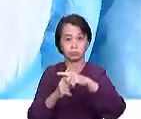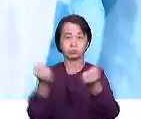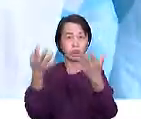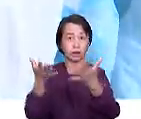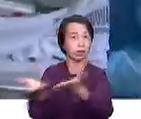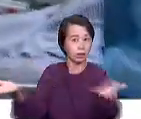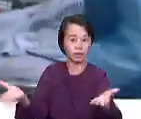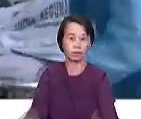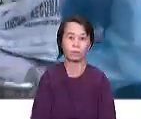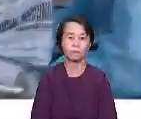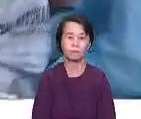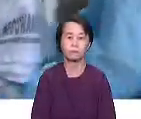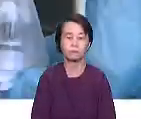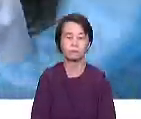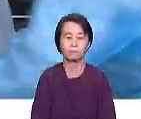ramai.